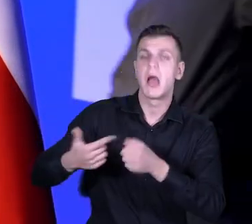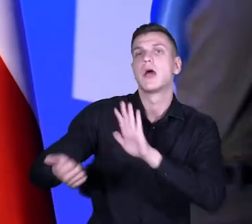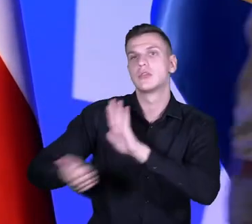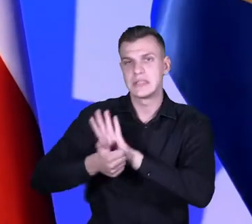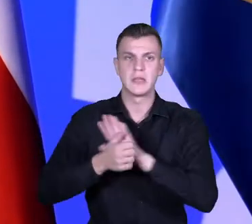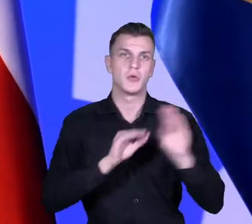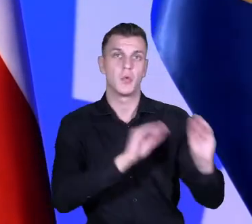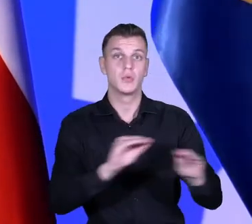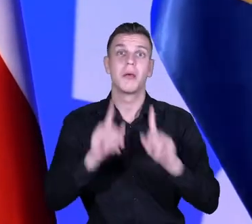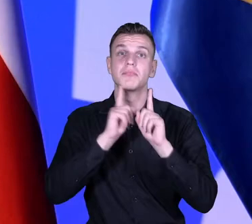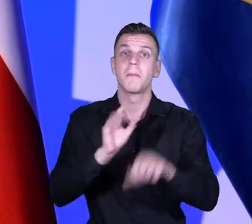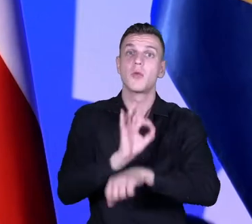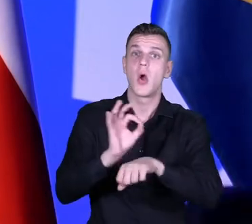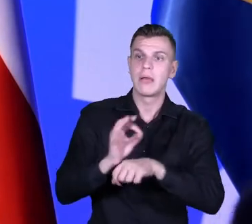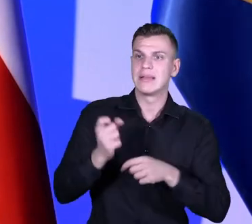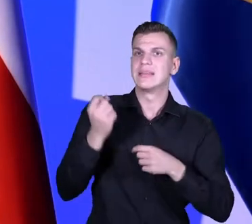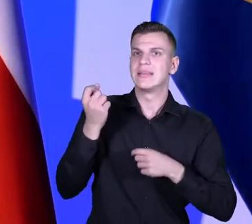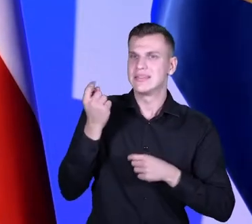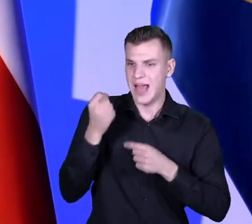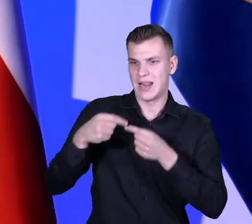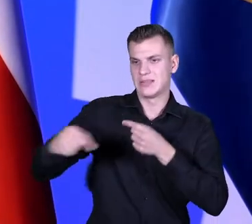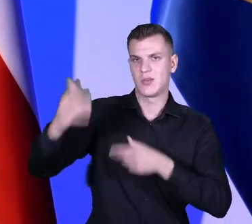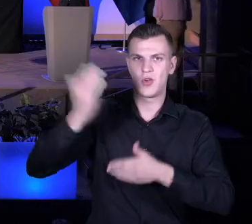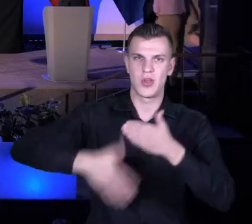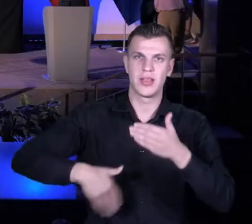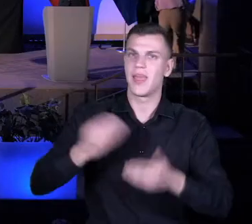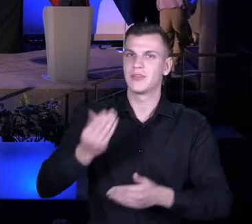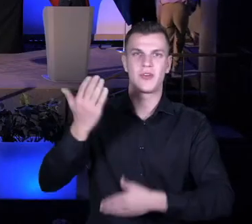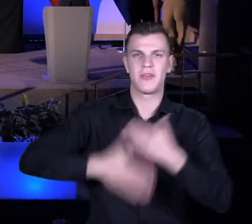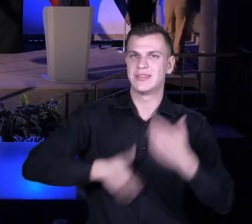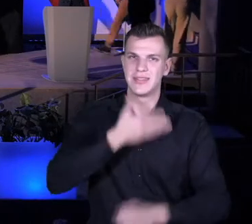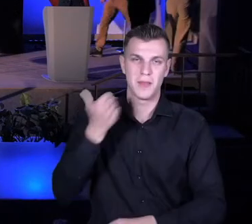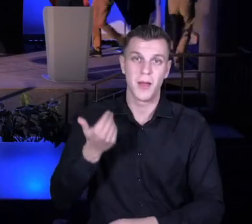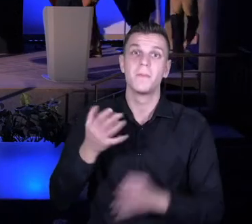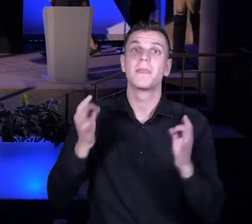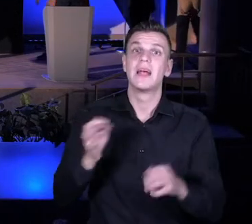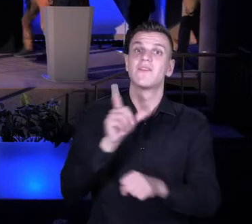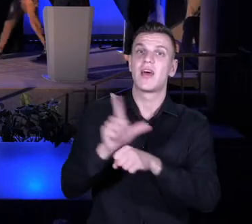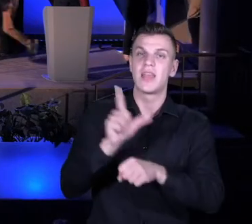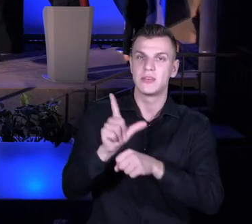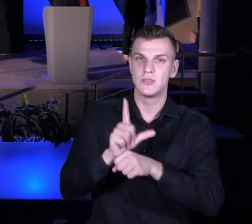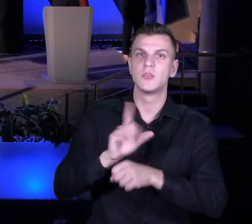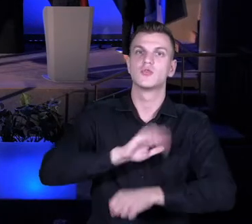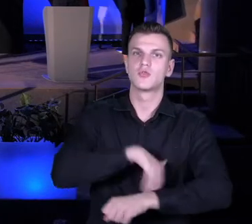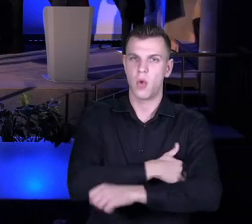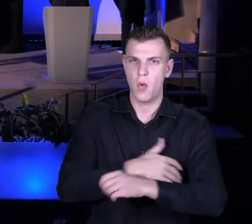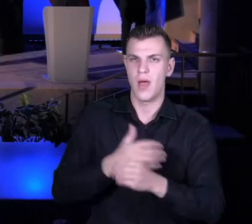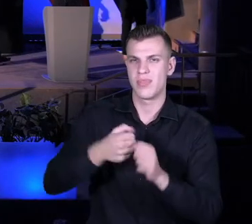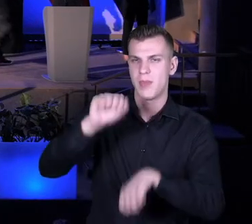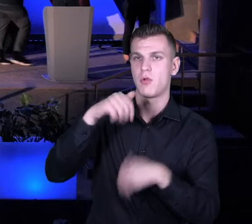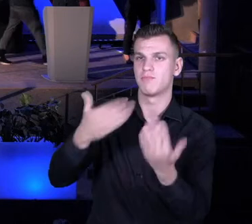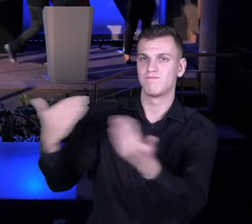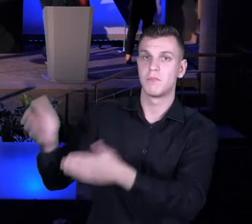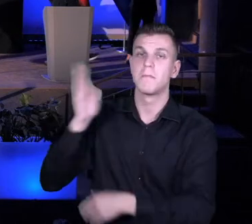projekt dopiero się kończy. I dzisiaj 12 z tych szkół takie tytuły odbierze, dwie już odebrały w czasie przerwy, bo ich przedstawiciele